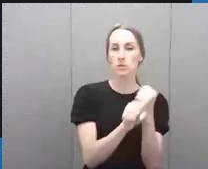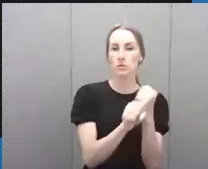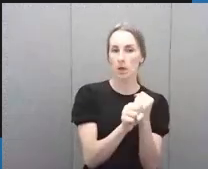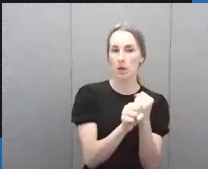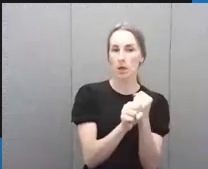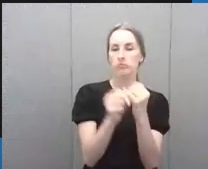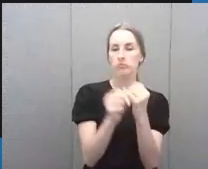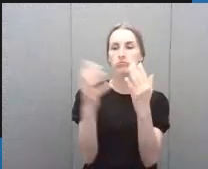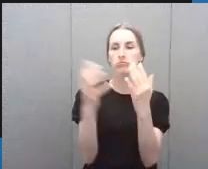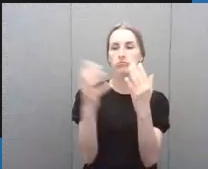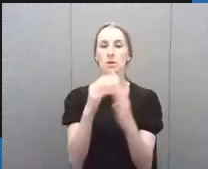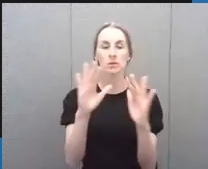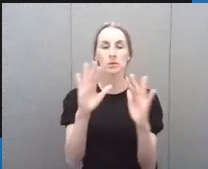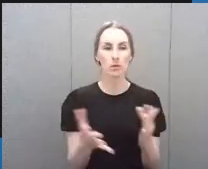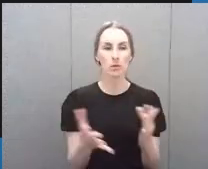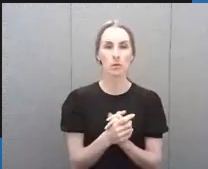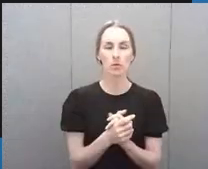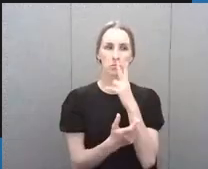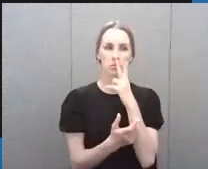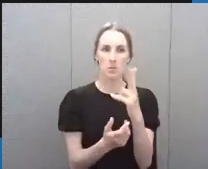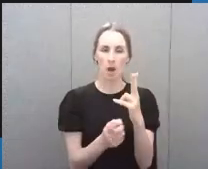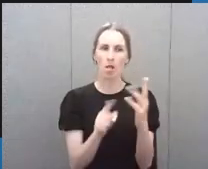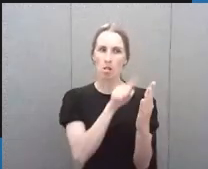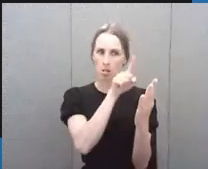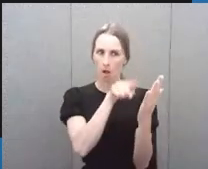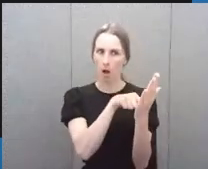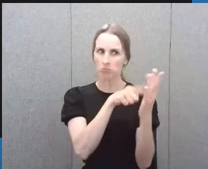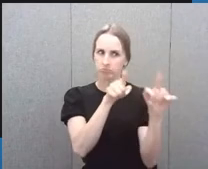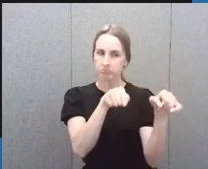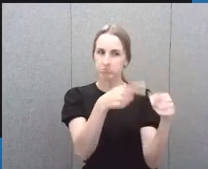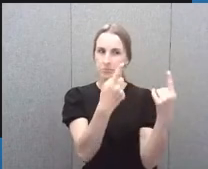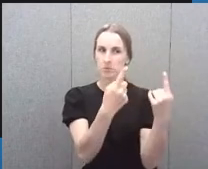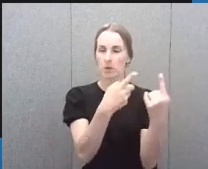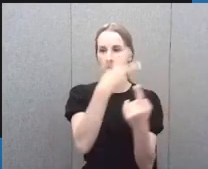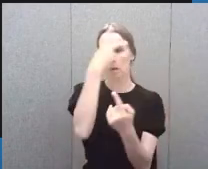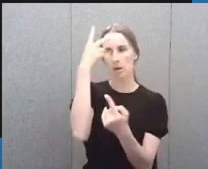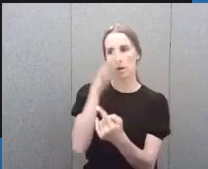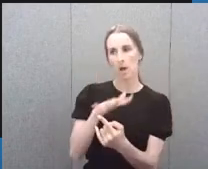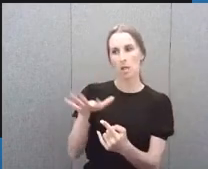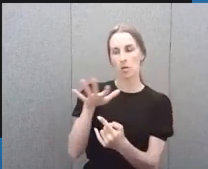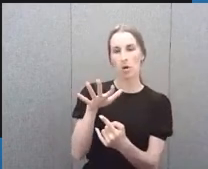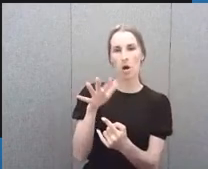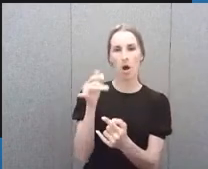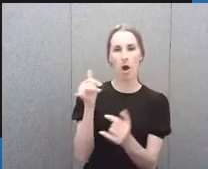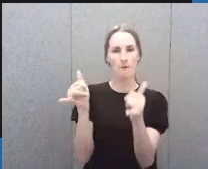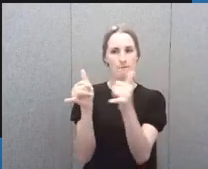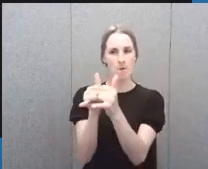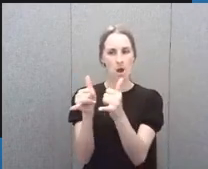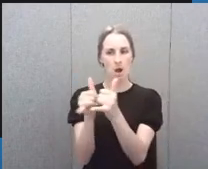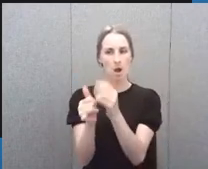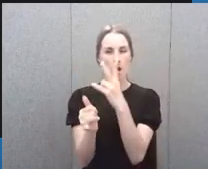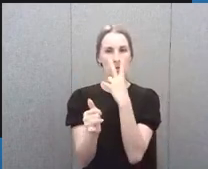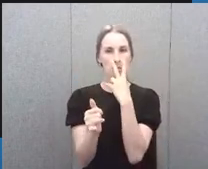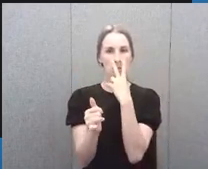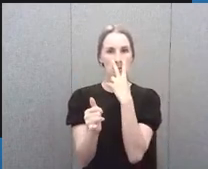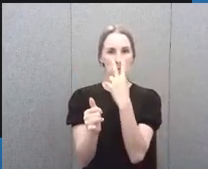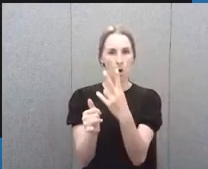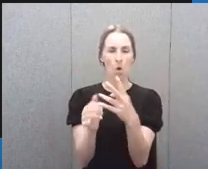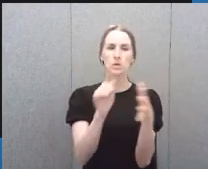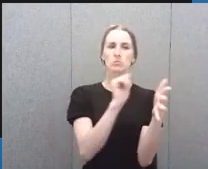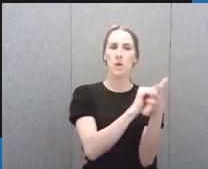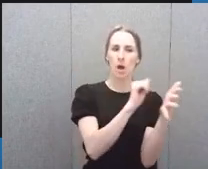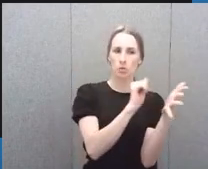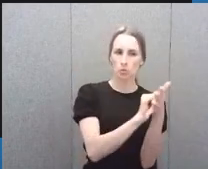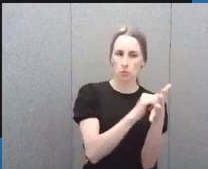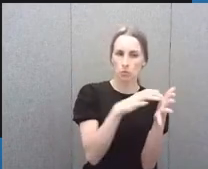они делают, чего они требуют. И к чему они стремятся? Потому что в Литве, допустим, в этих пузырях